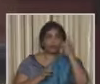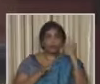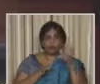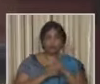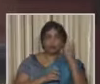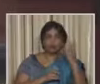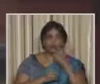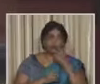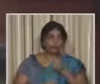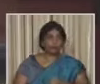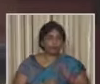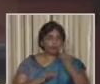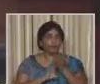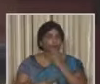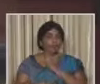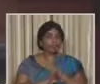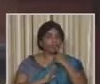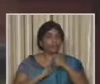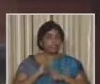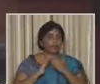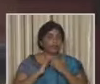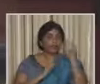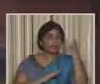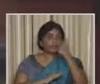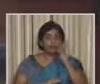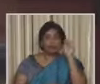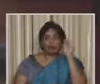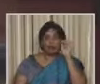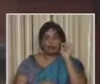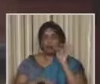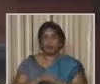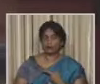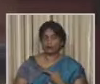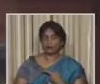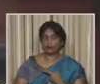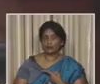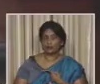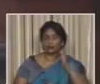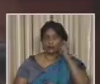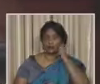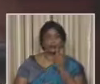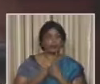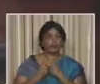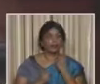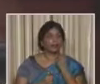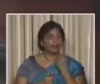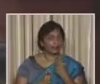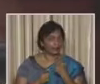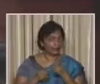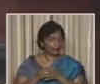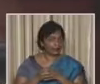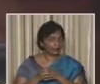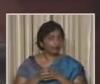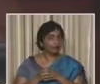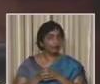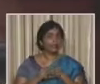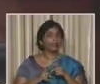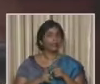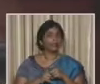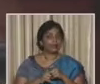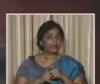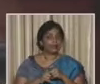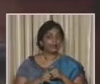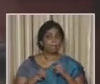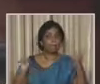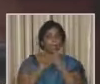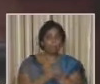வெடிக்க செய்வதற்கு முன்னர் ஜமீலின் வீட்டுக்கு இவர்கள் சென்றது அறிக்கை செய்யப்படவில்லை. டிஐடி பணிப்பாளர் இடமாற்றத்தின் பின்னர் தான் இது